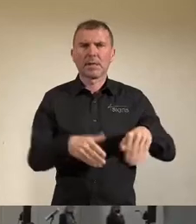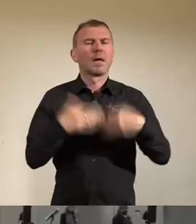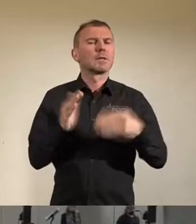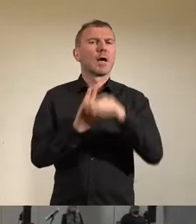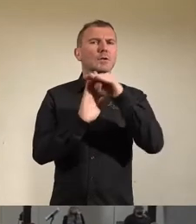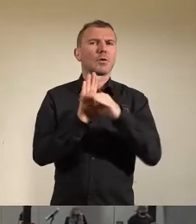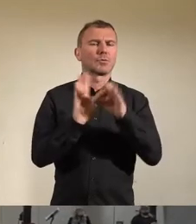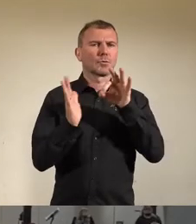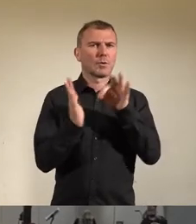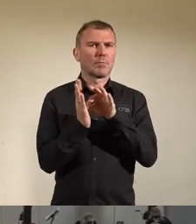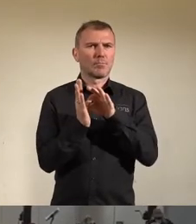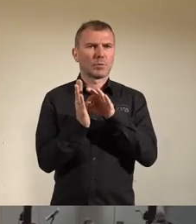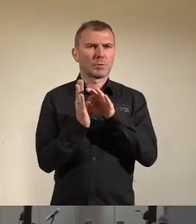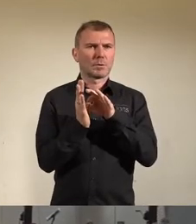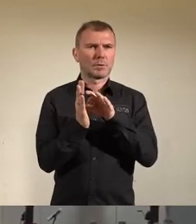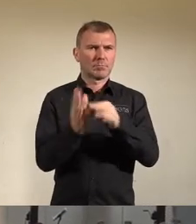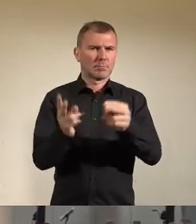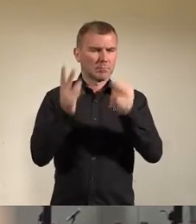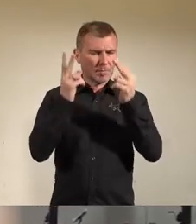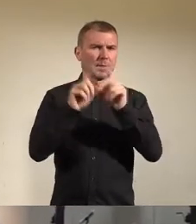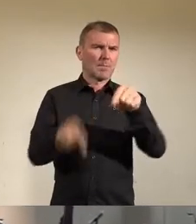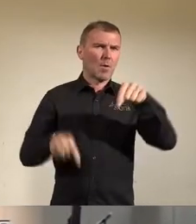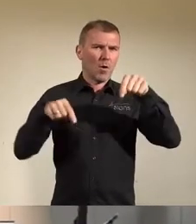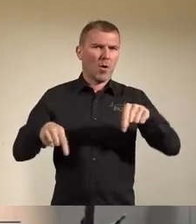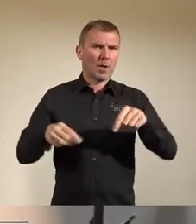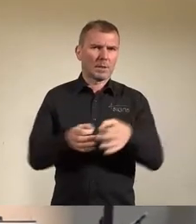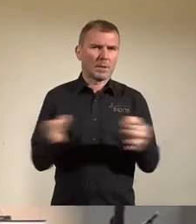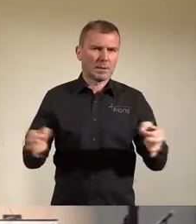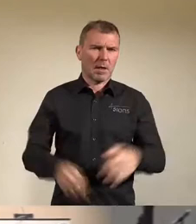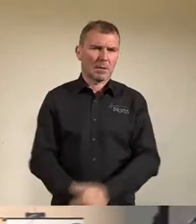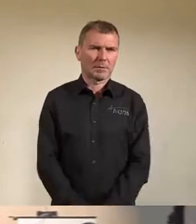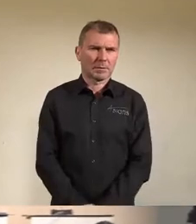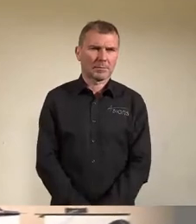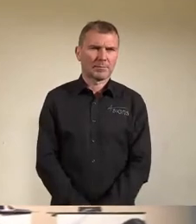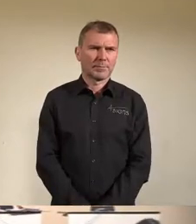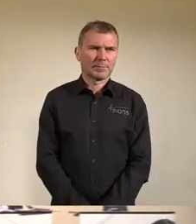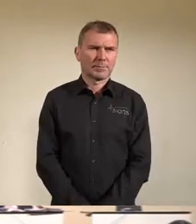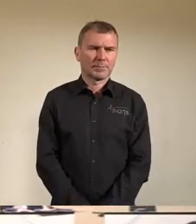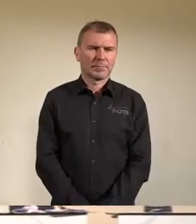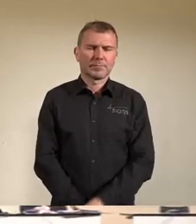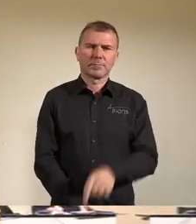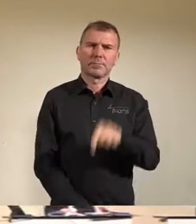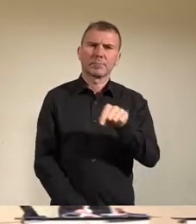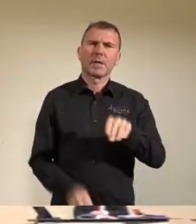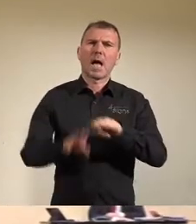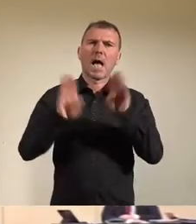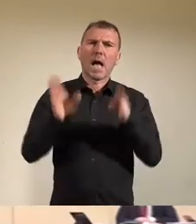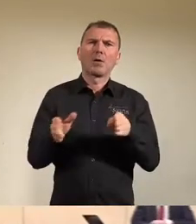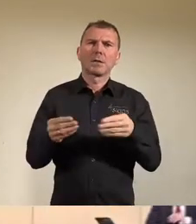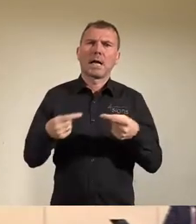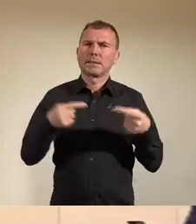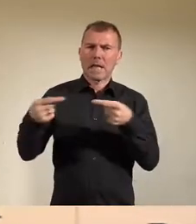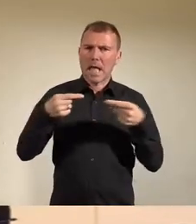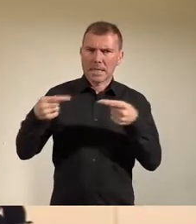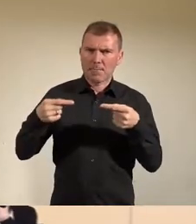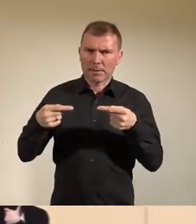Kommen wir zu den wichtigsten Punkten, nämlich der Haushaltsdebatte und